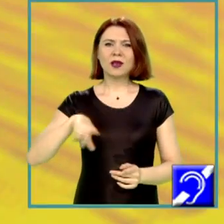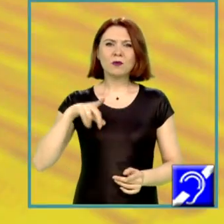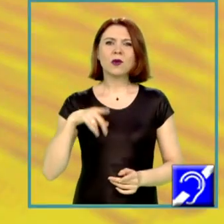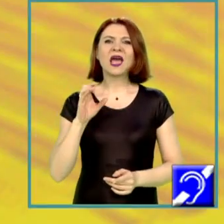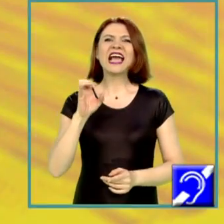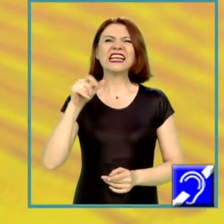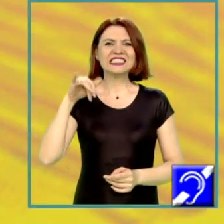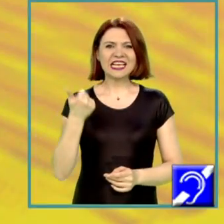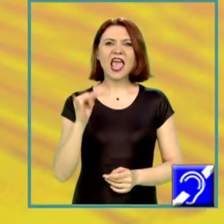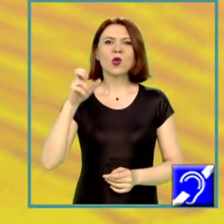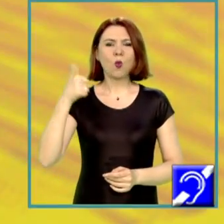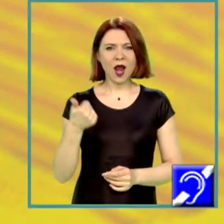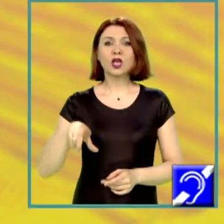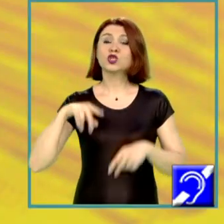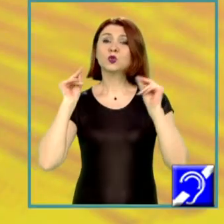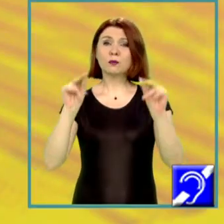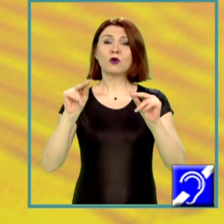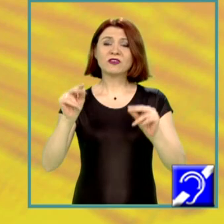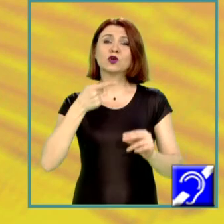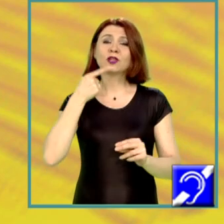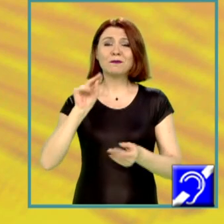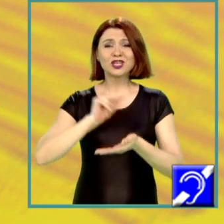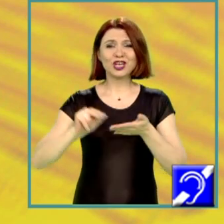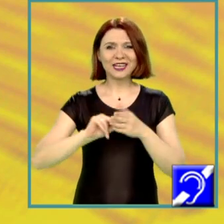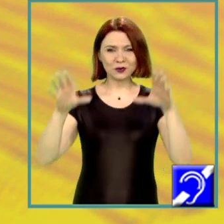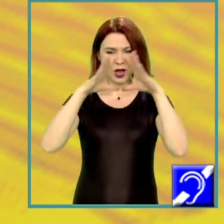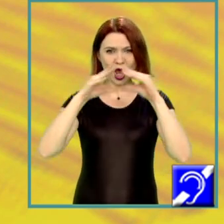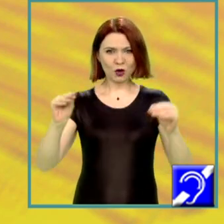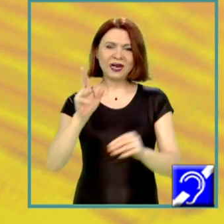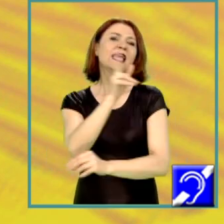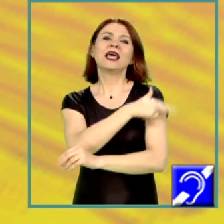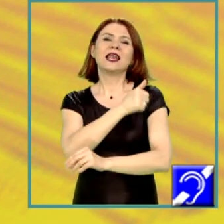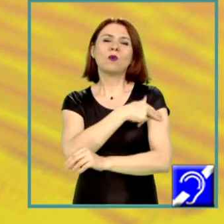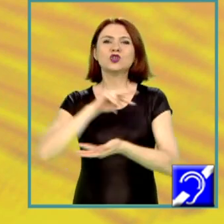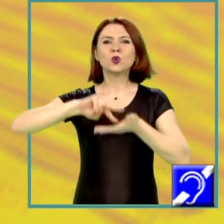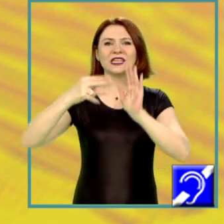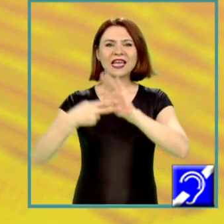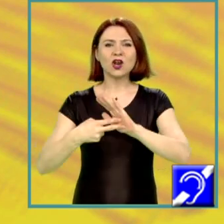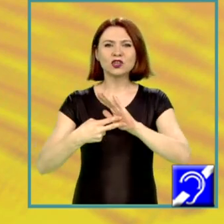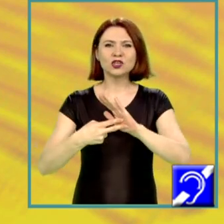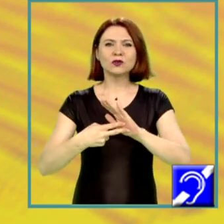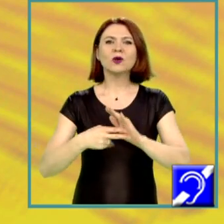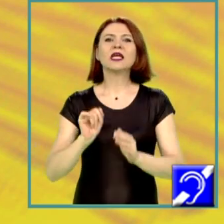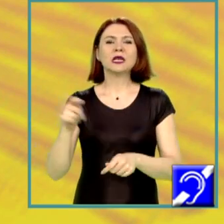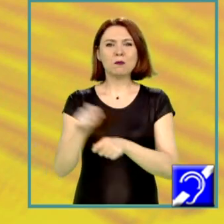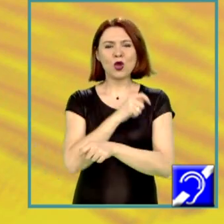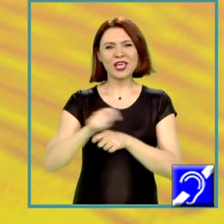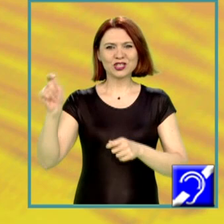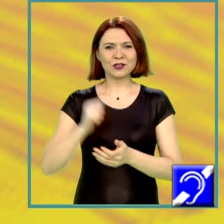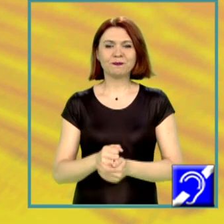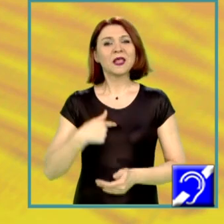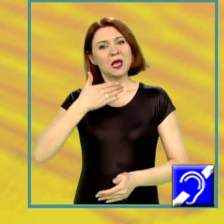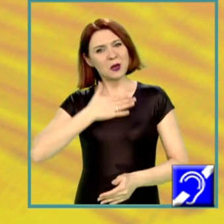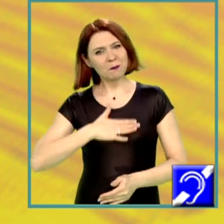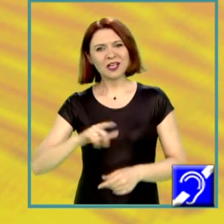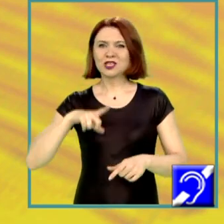Ionescu Cristina Ioana și sunt profesor de limba și literatura română la Liceul Tehnologic Lazăr edeleanu Ploiești am